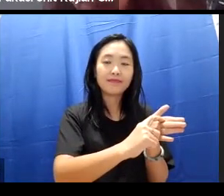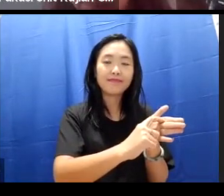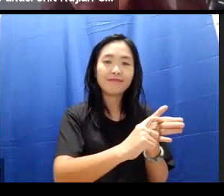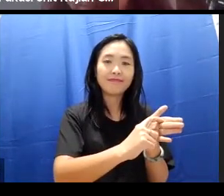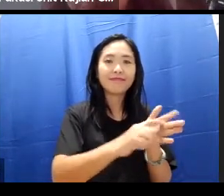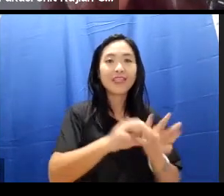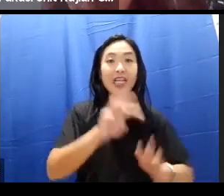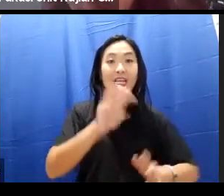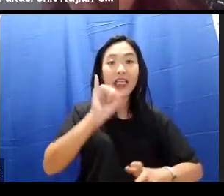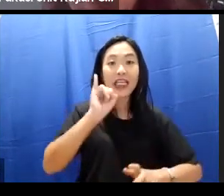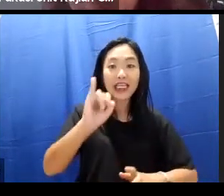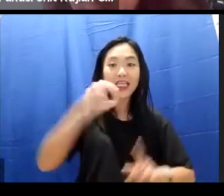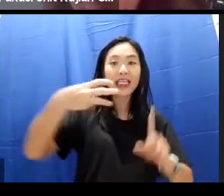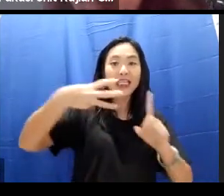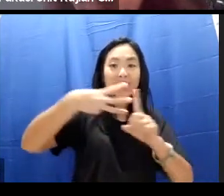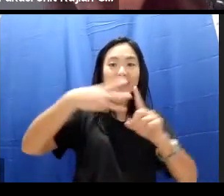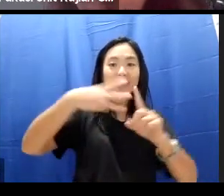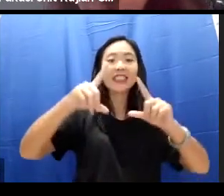Ibah.